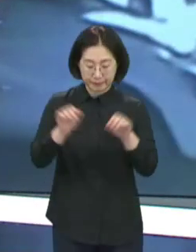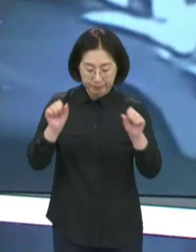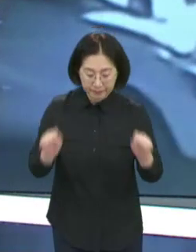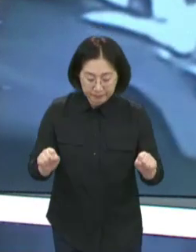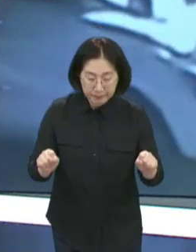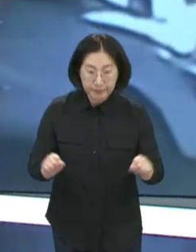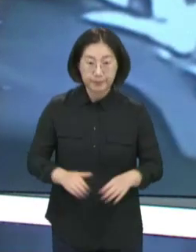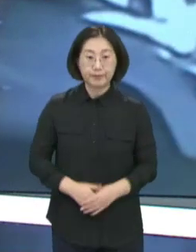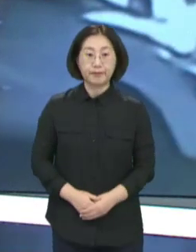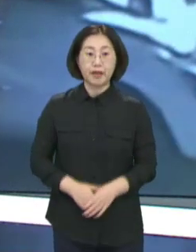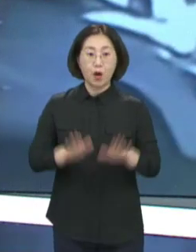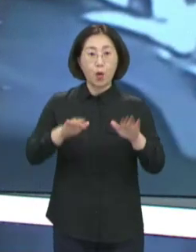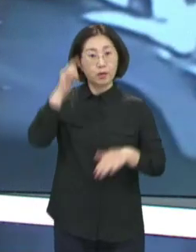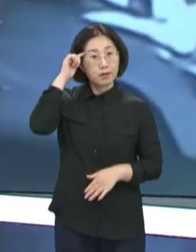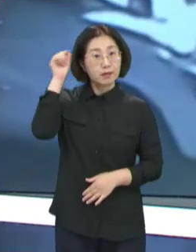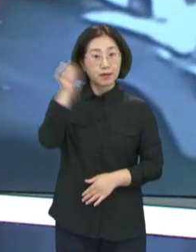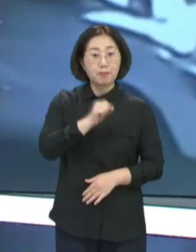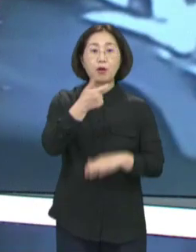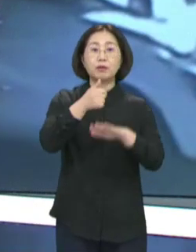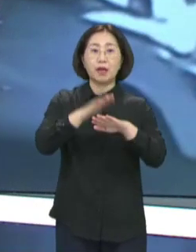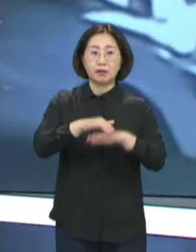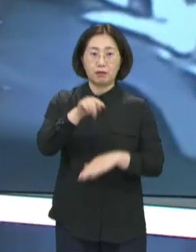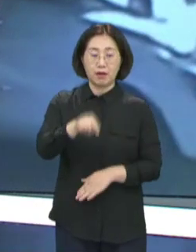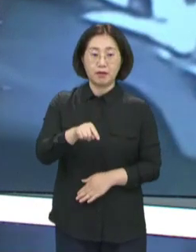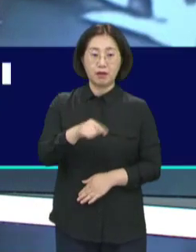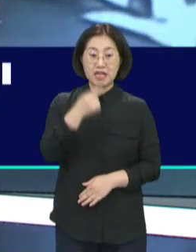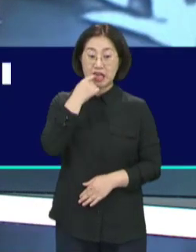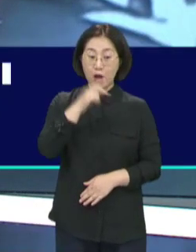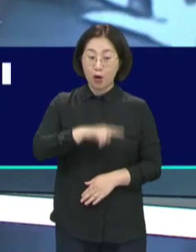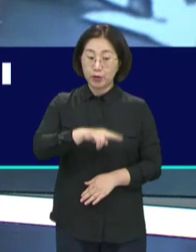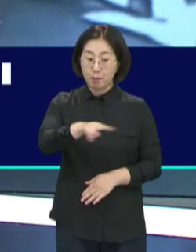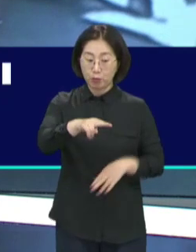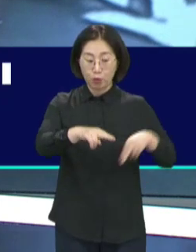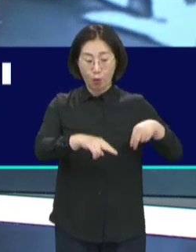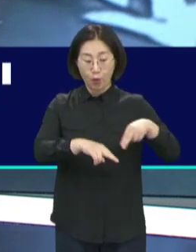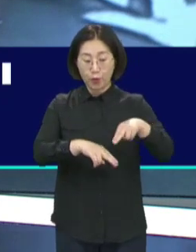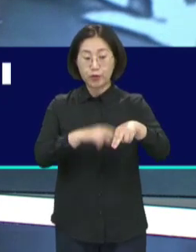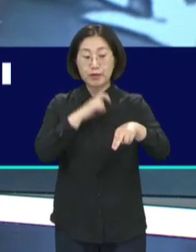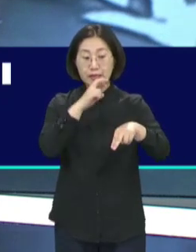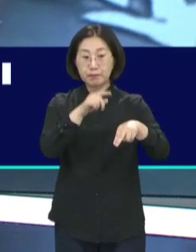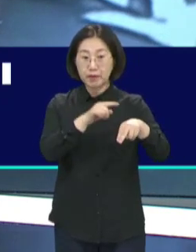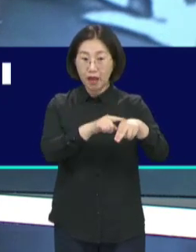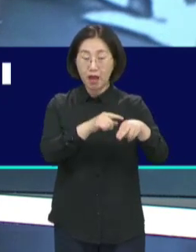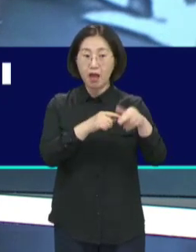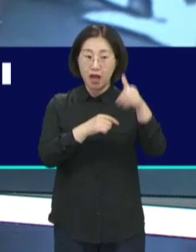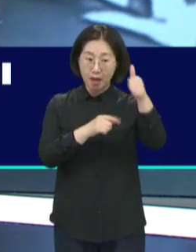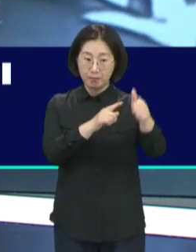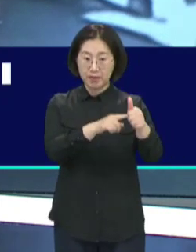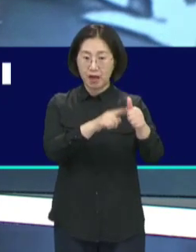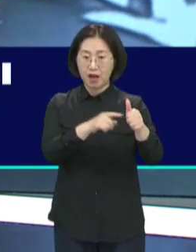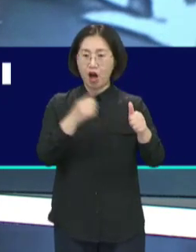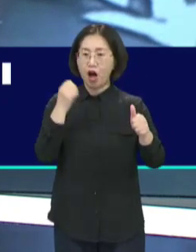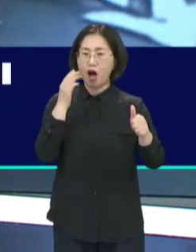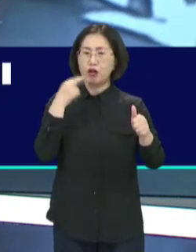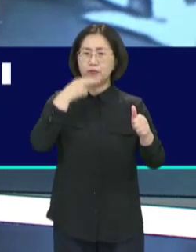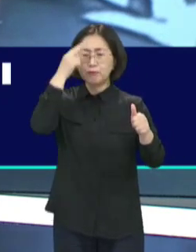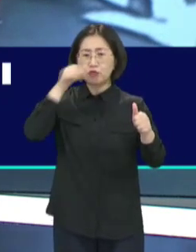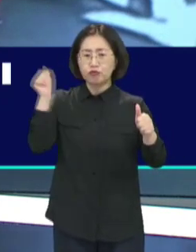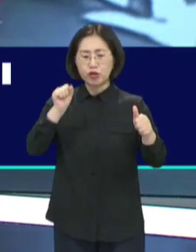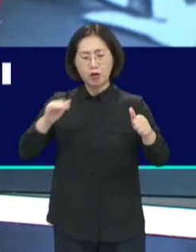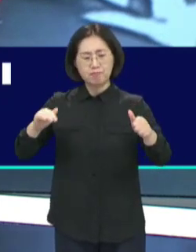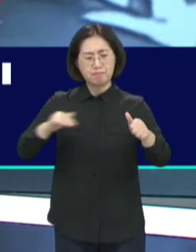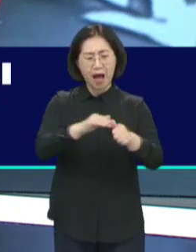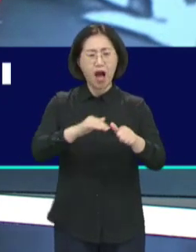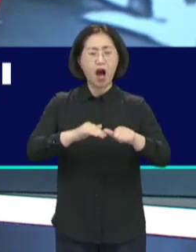여러분 안녕하십니까? 오늘 새벽 대전에서 횡단보도를 건너던 20대 청년이 음주운전 차량에 치여 숨지는 안타까운